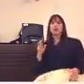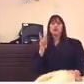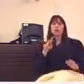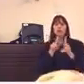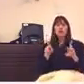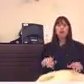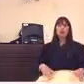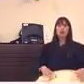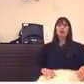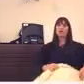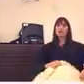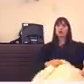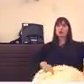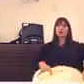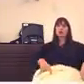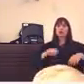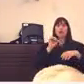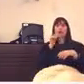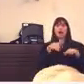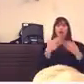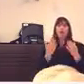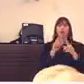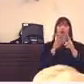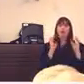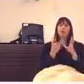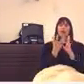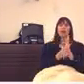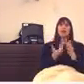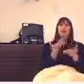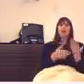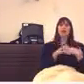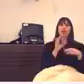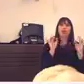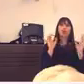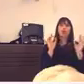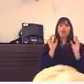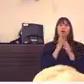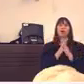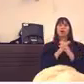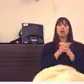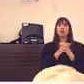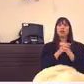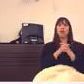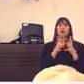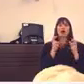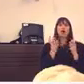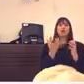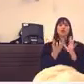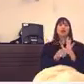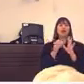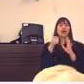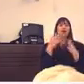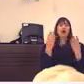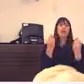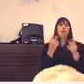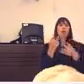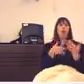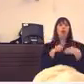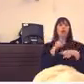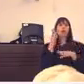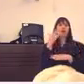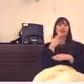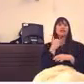פתרון לזה. מחר בבוקר, העמותה לקליטת עלייה שיש פה, שהיא מפוארת, שקלטה, העיר שקלטה הכי הרבה עולים במדינת ישראל,